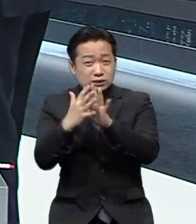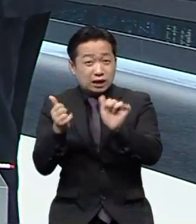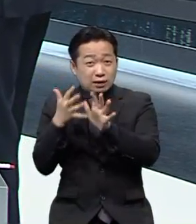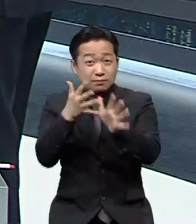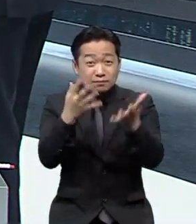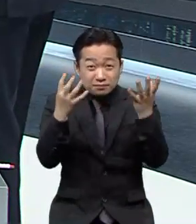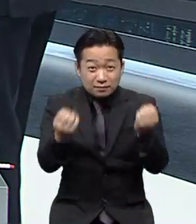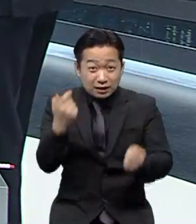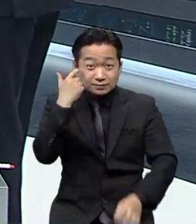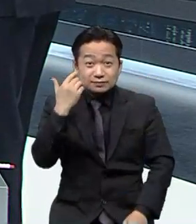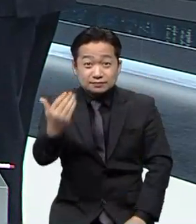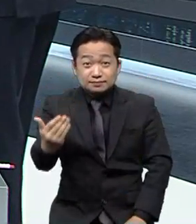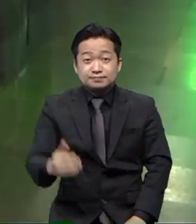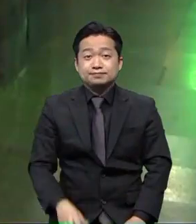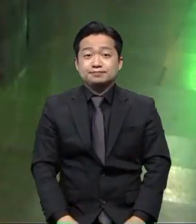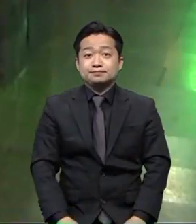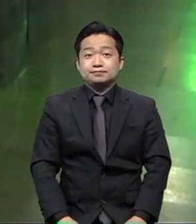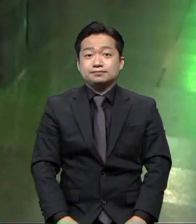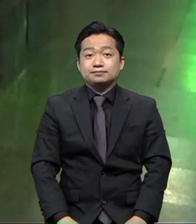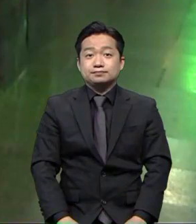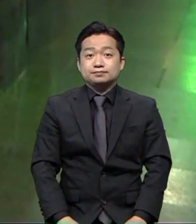있죠.